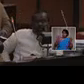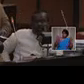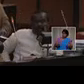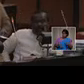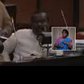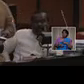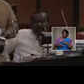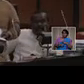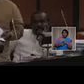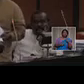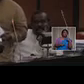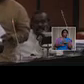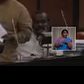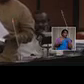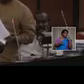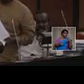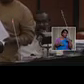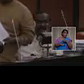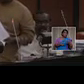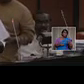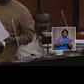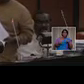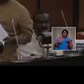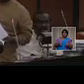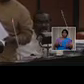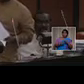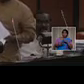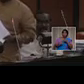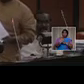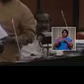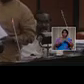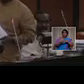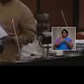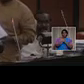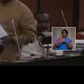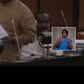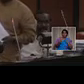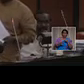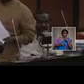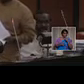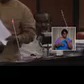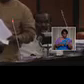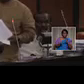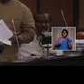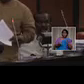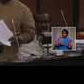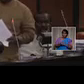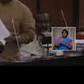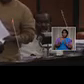நடைபெறுவதாக கூறப்படுகின்றது. ஆனால் அடுத்த 25 மெட்ரிக் டன் வரும்போதும்